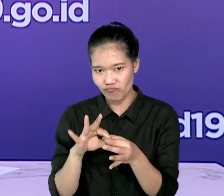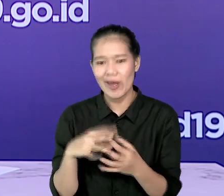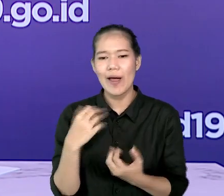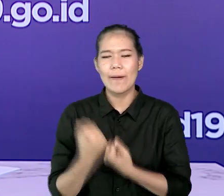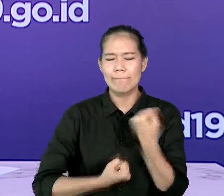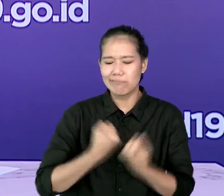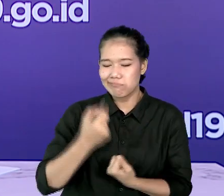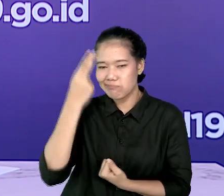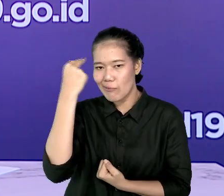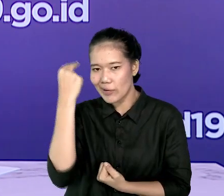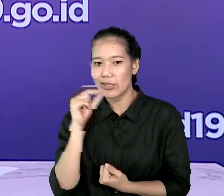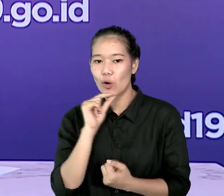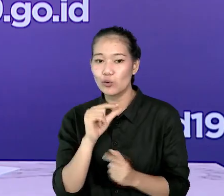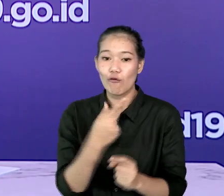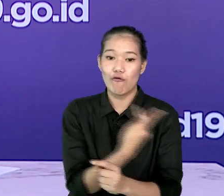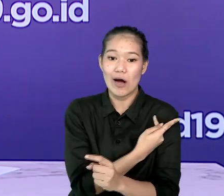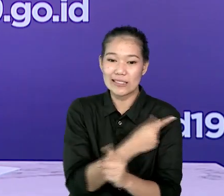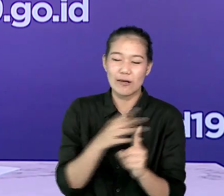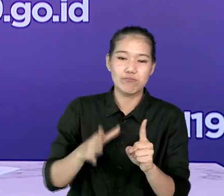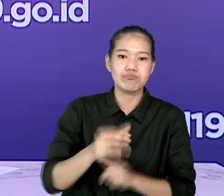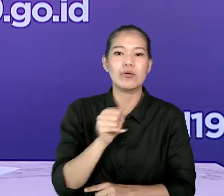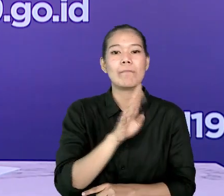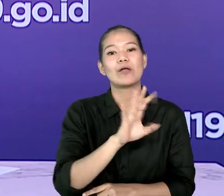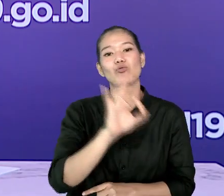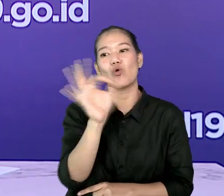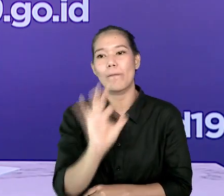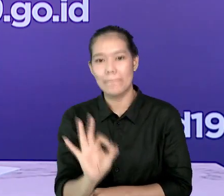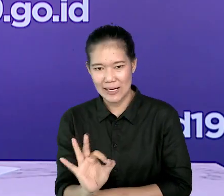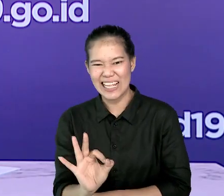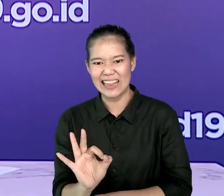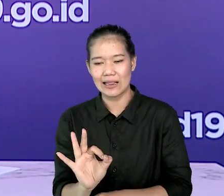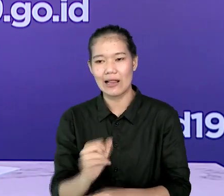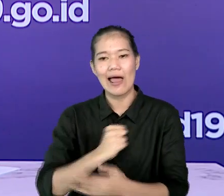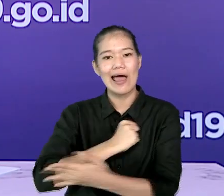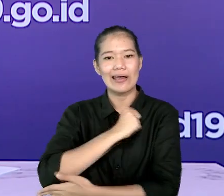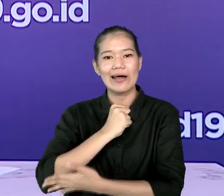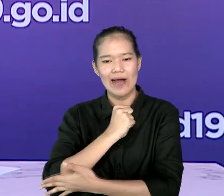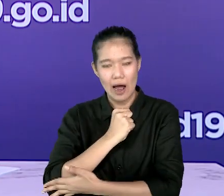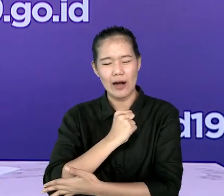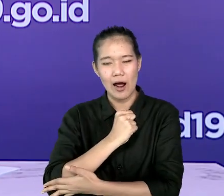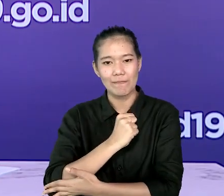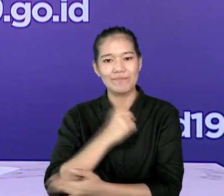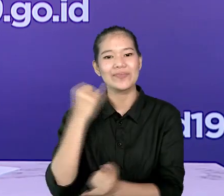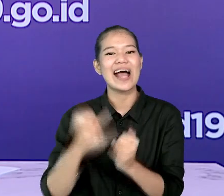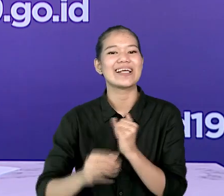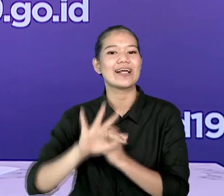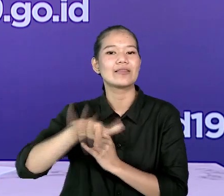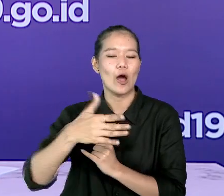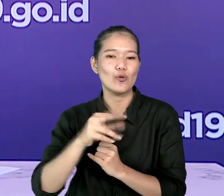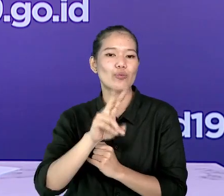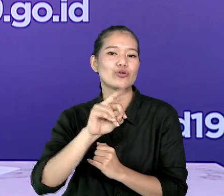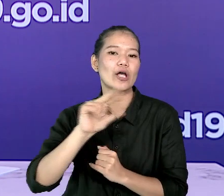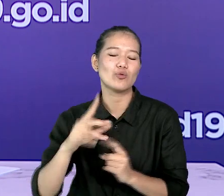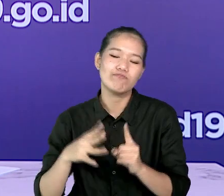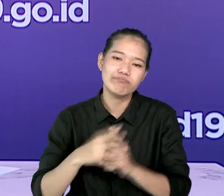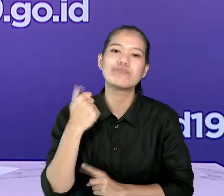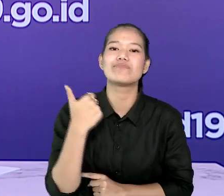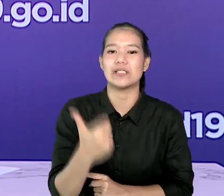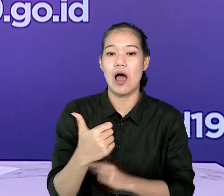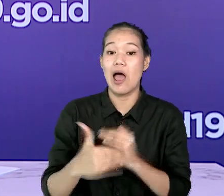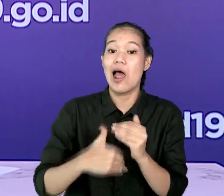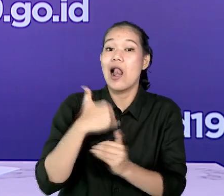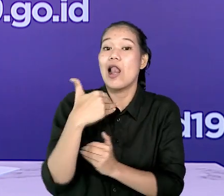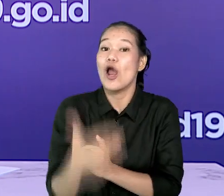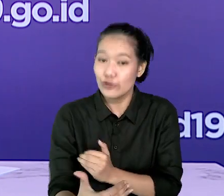secara maksimal target vaksinasi 40% populasi di setiap negara di akhir tahun 2021 dan selanjutnya